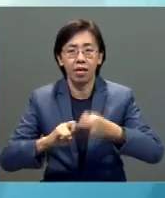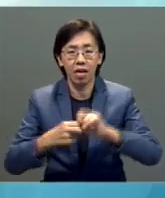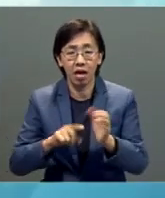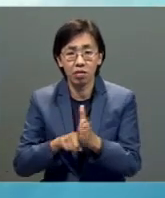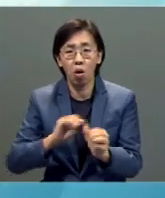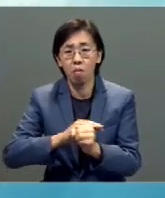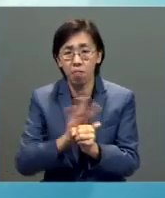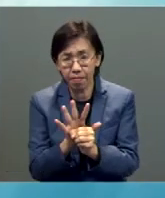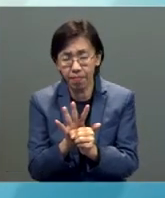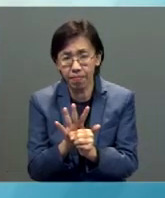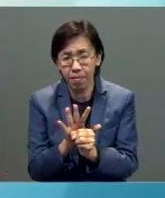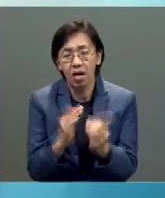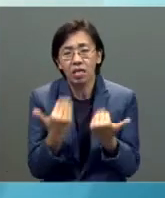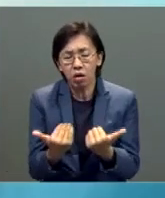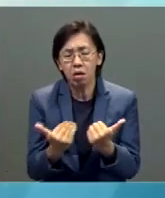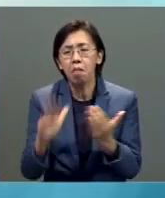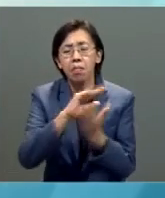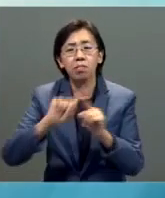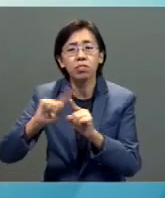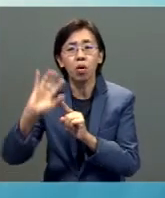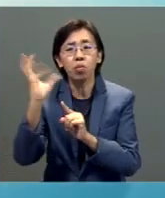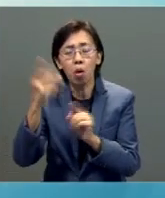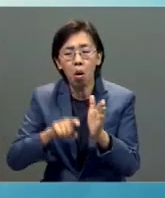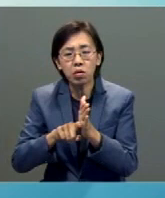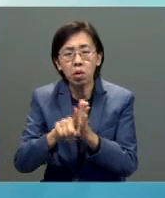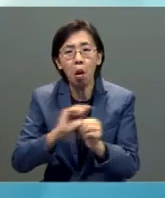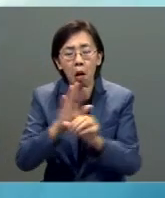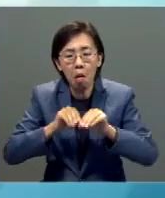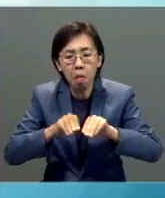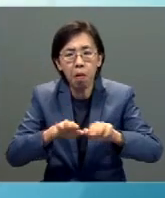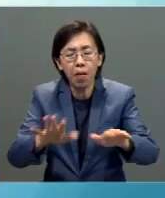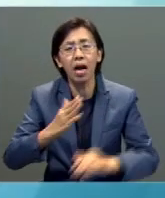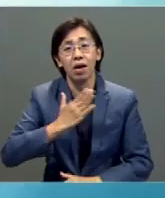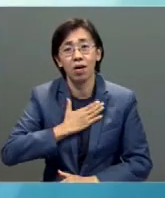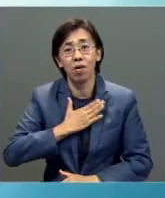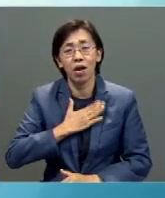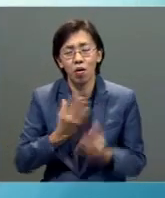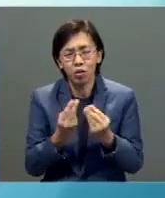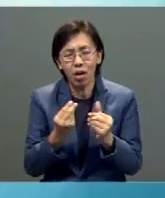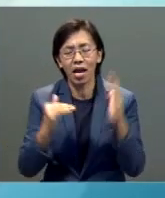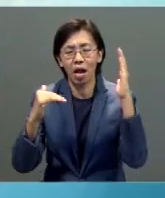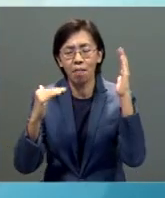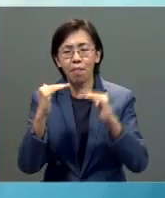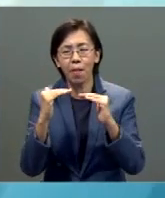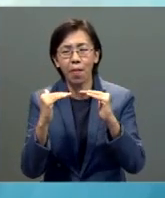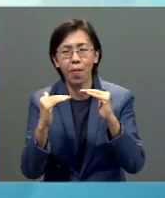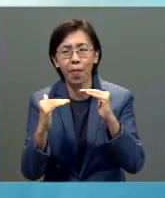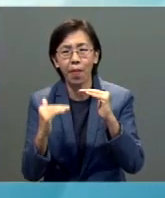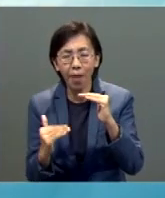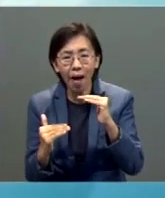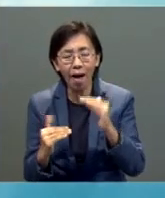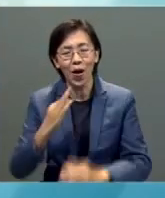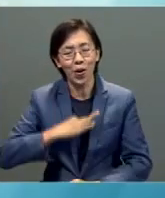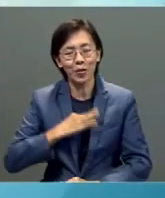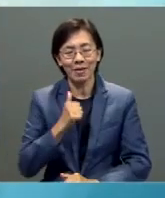ไวรัสโคโรนานี้เป็นทั่วโลกนะครับของเราเองตัวเลขที่ลงมาต่ำนี้ก็ให้ถือเป็นความส